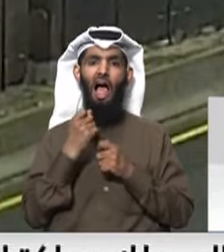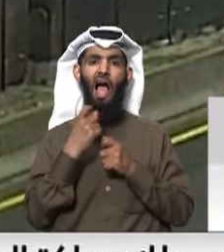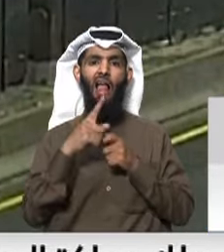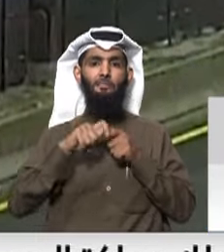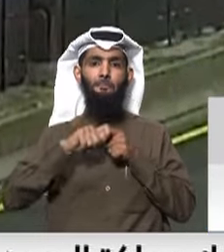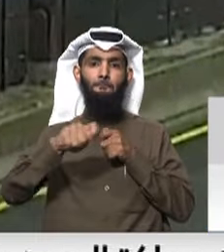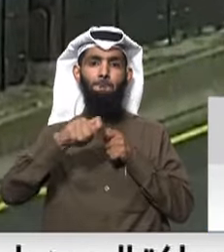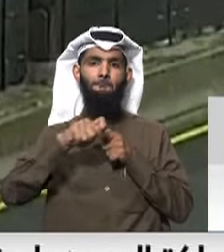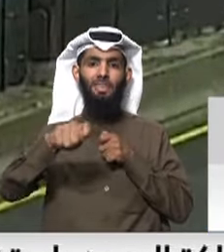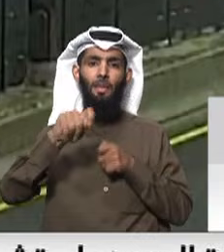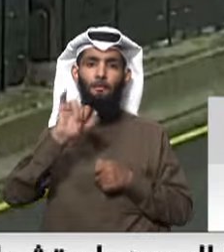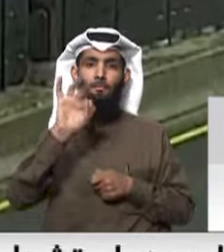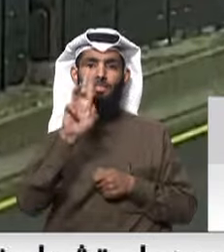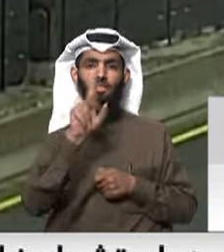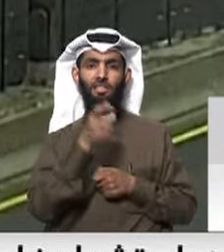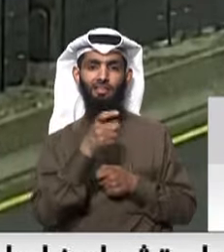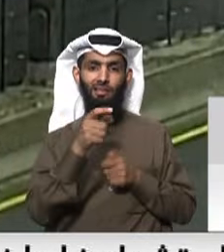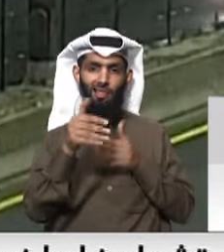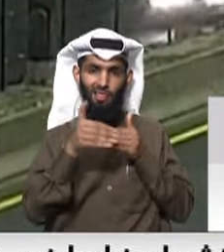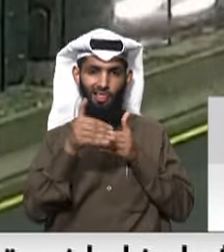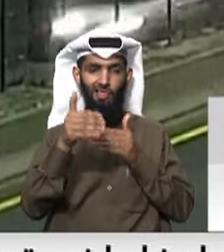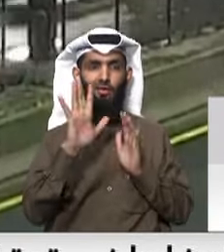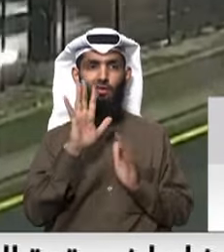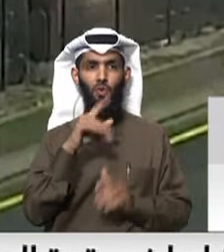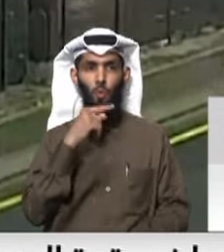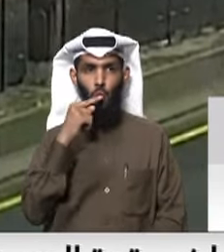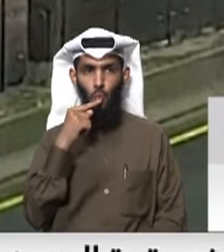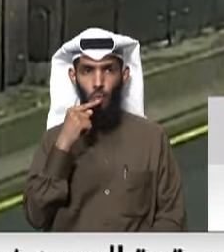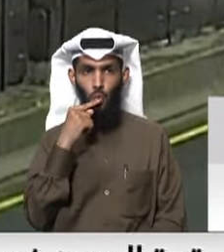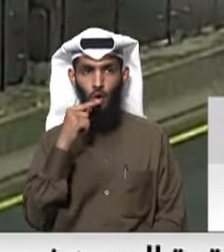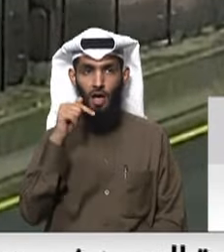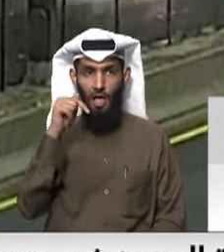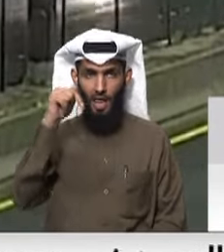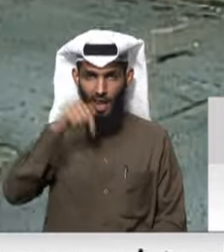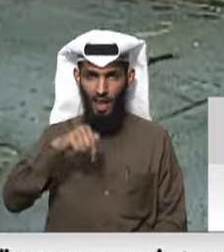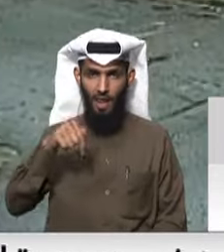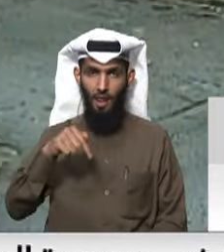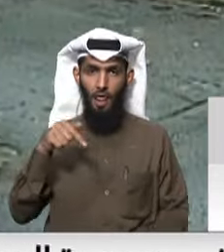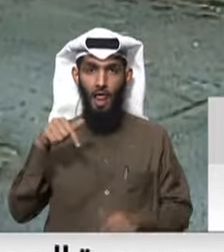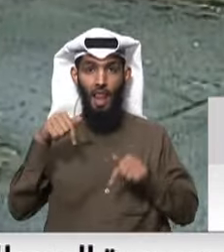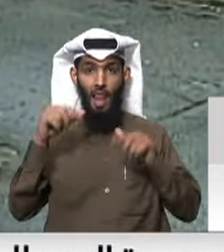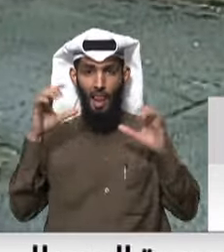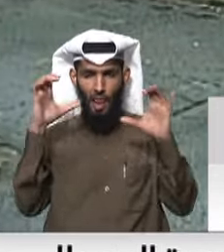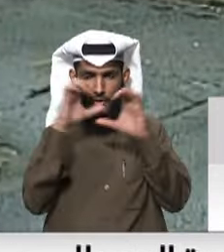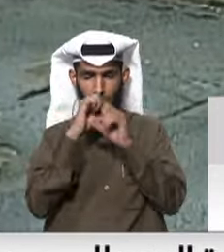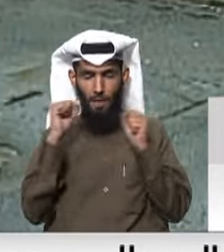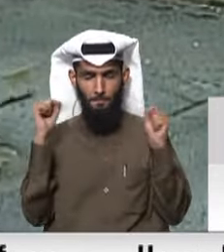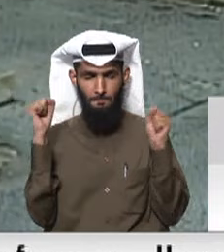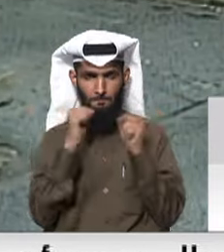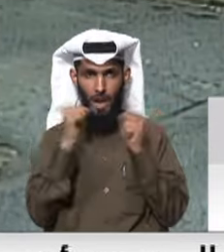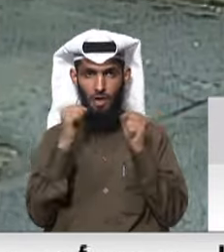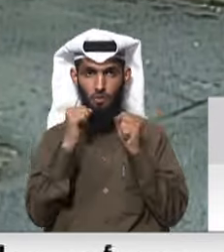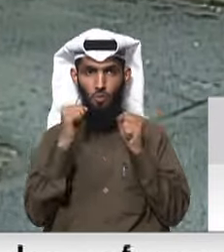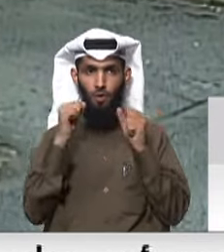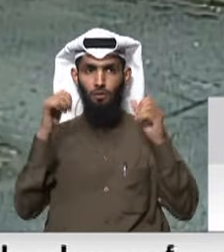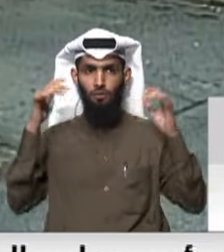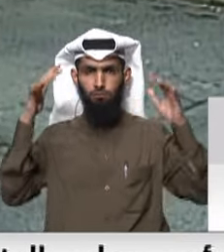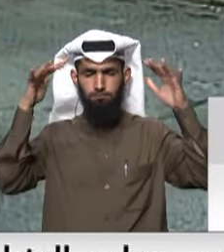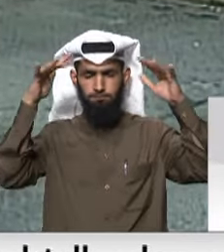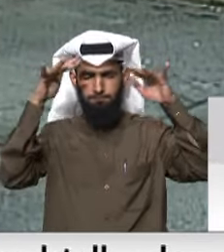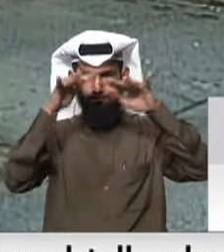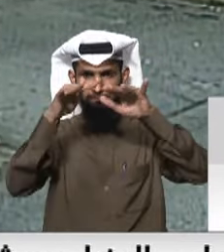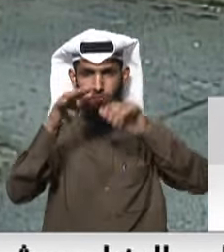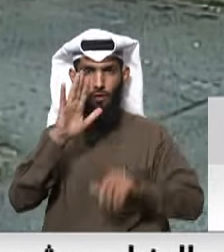على بعض المناطق وقالت الاداره ان الطقس الليله سيكون باردا وغائما الى غائم جزئي